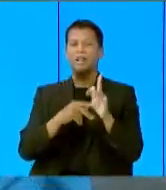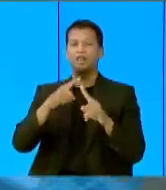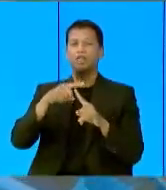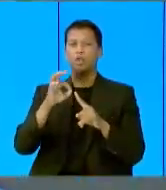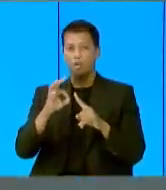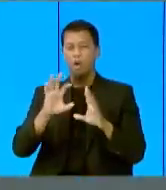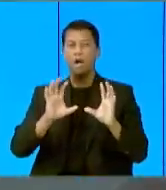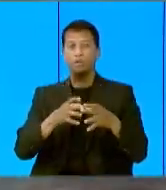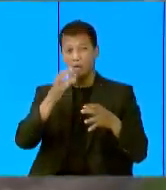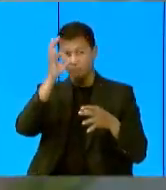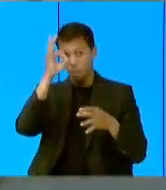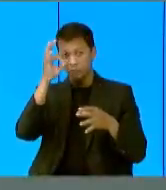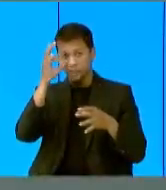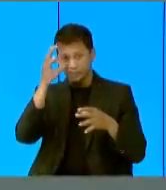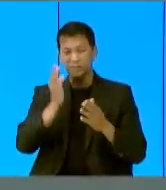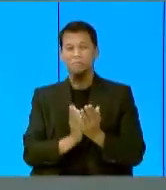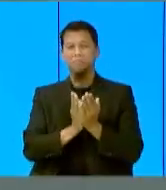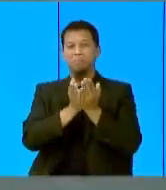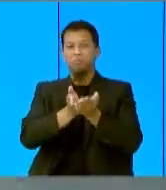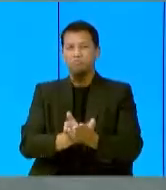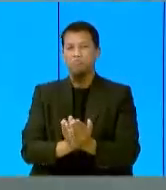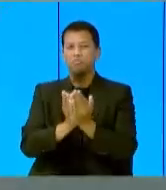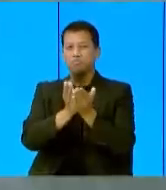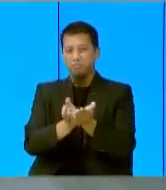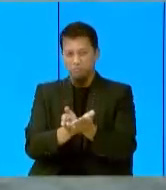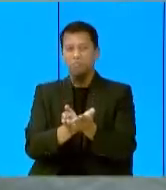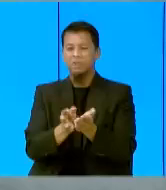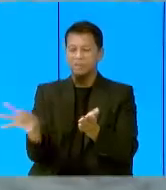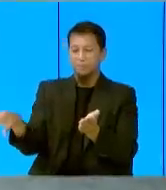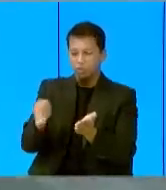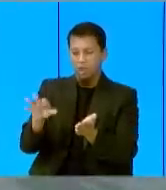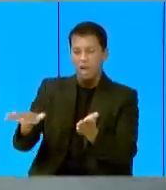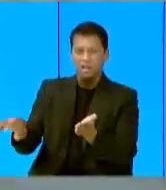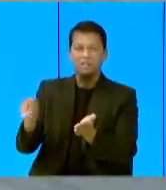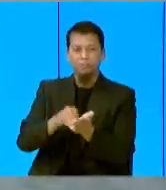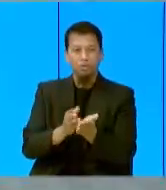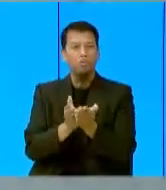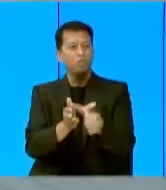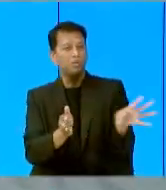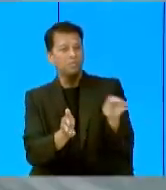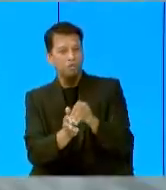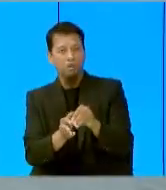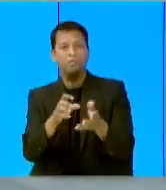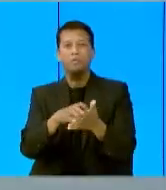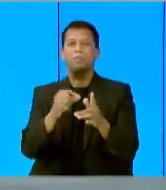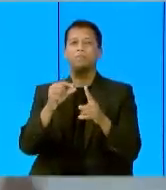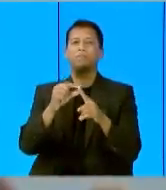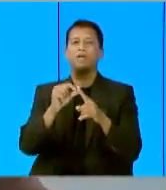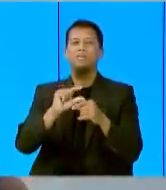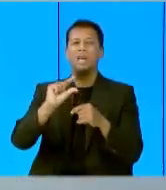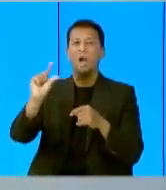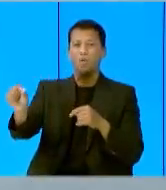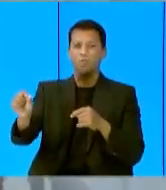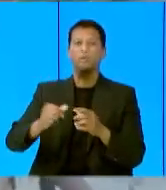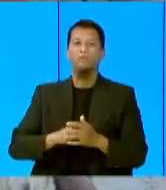Sulawesi Tenggara, bersama sejumlah guru menjemput anak-anak di kampung nelayan Bajau. Banyaknya warga